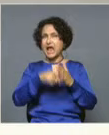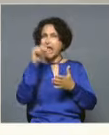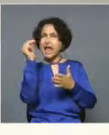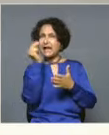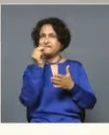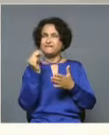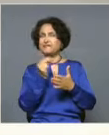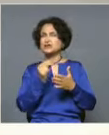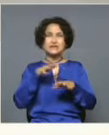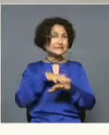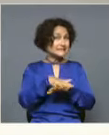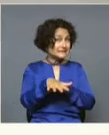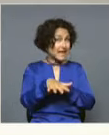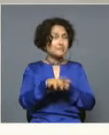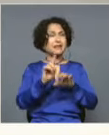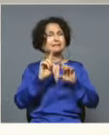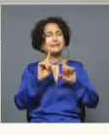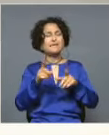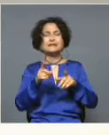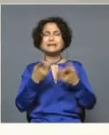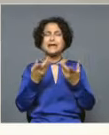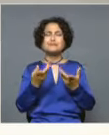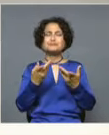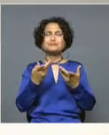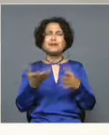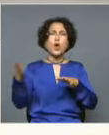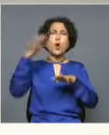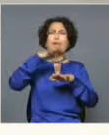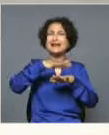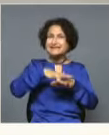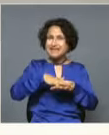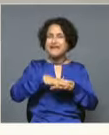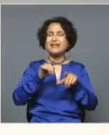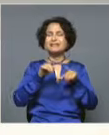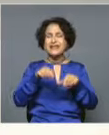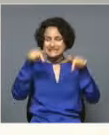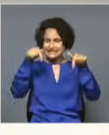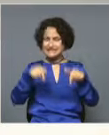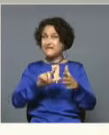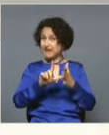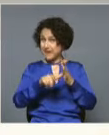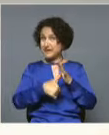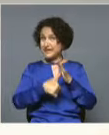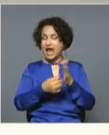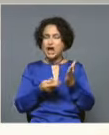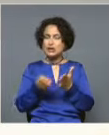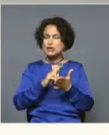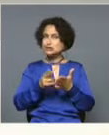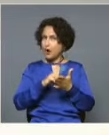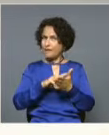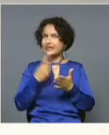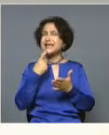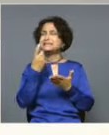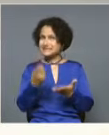би трябвало да отразява като графична визуализация на съвременния книжовен език. Защото графичната система